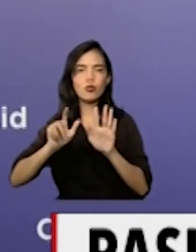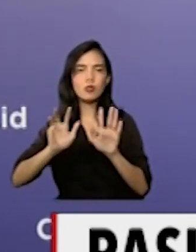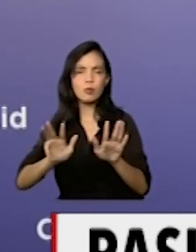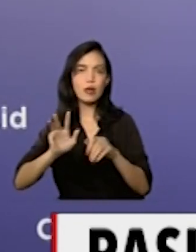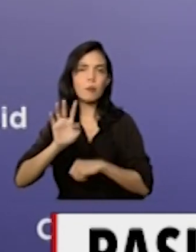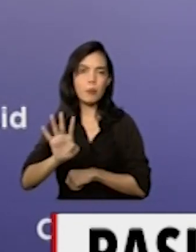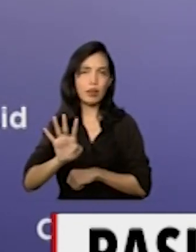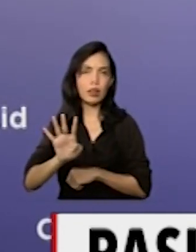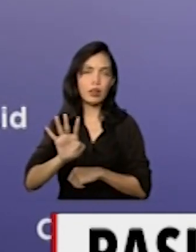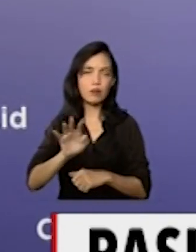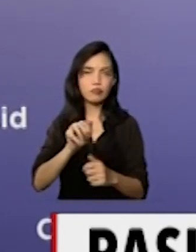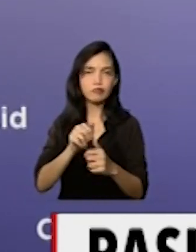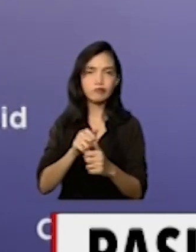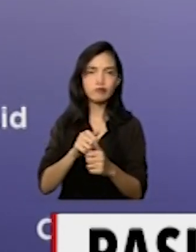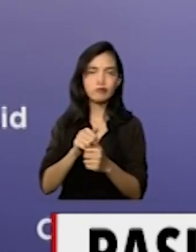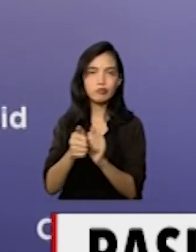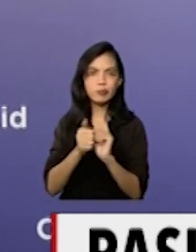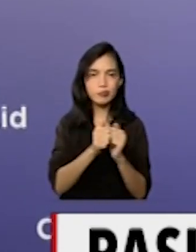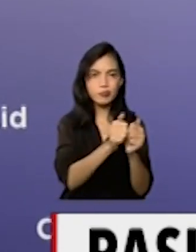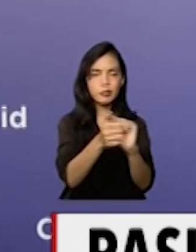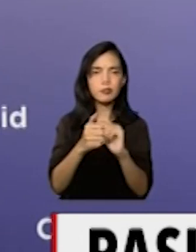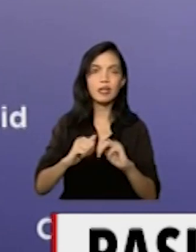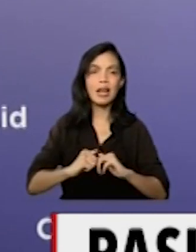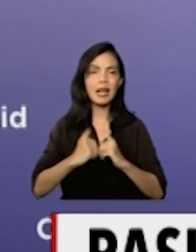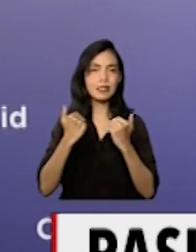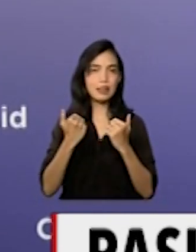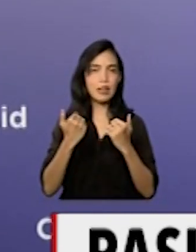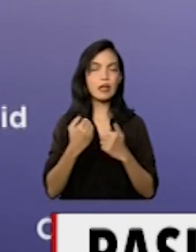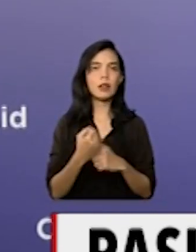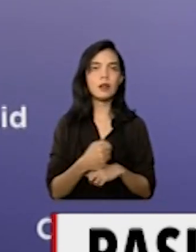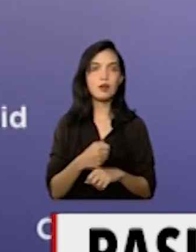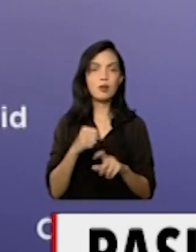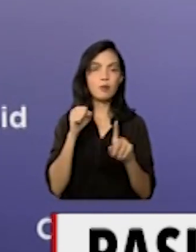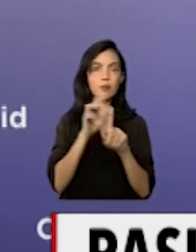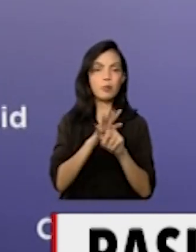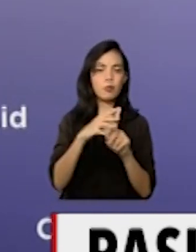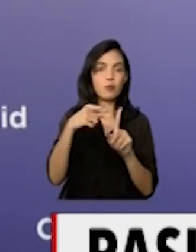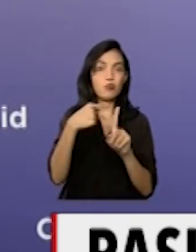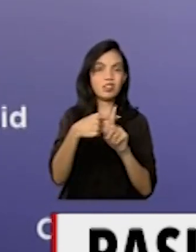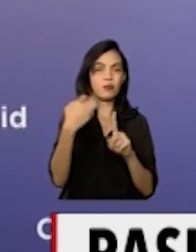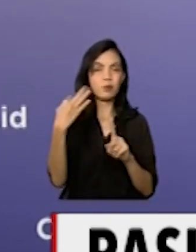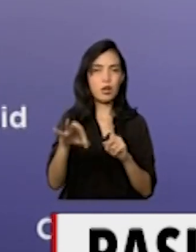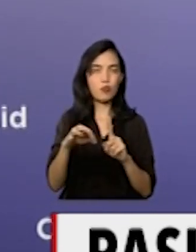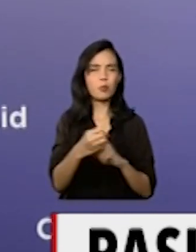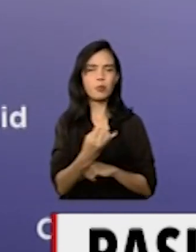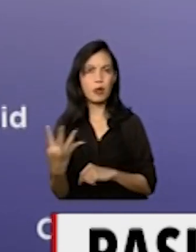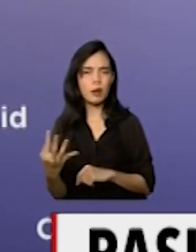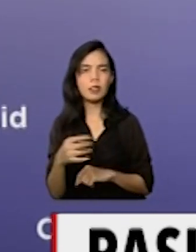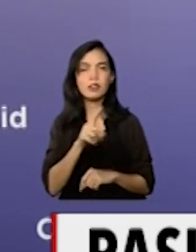1.146.794 spesimen. Dari pemeriksaan ini kita dapatkan kasus baru